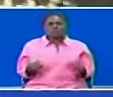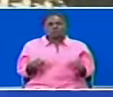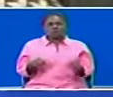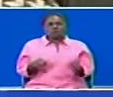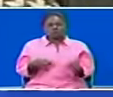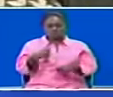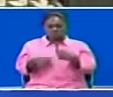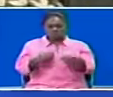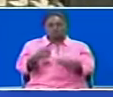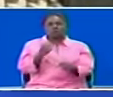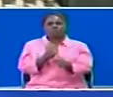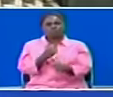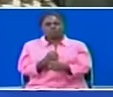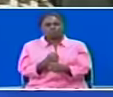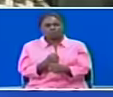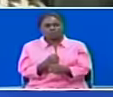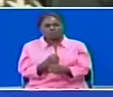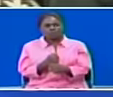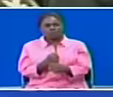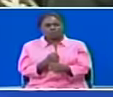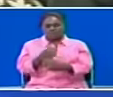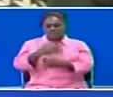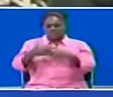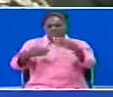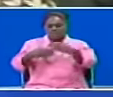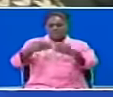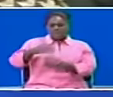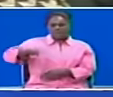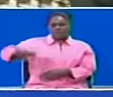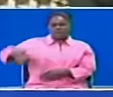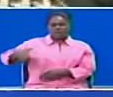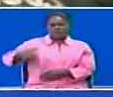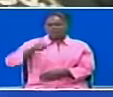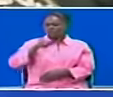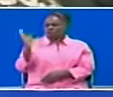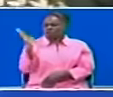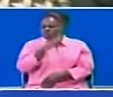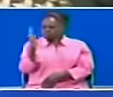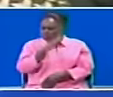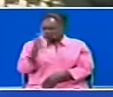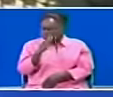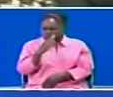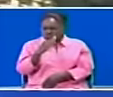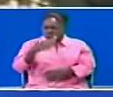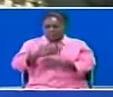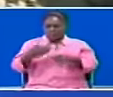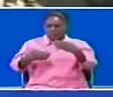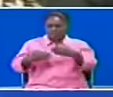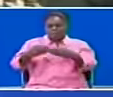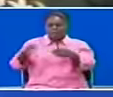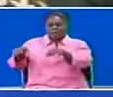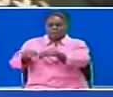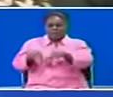traffic jam, we can clean the city, tuache kupitia kwa uchafu, tutengeneze drainage